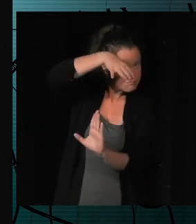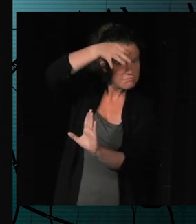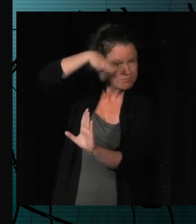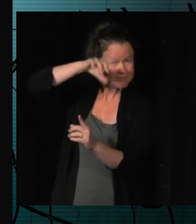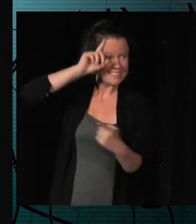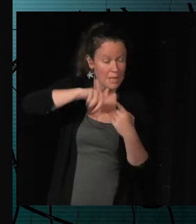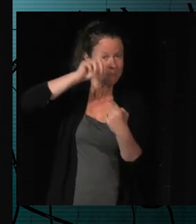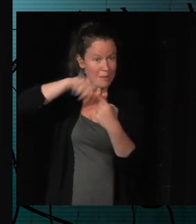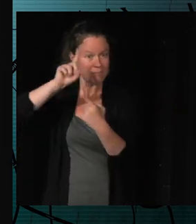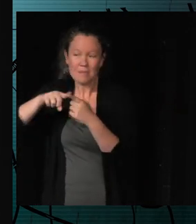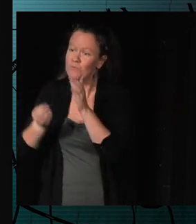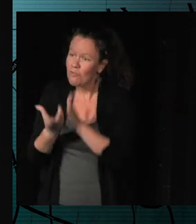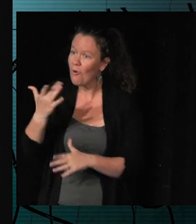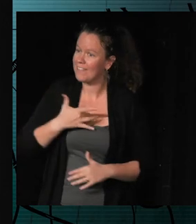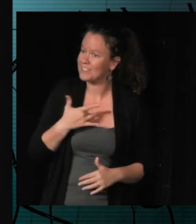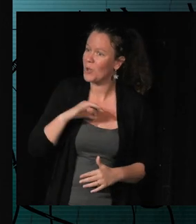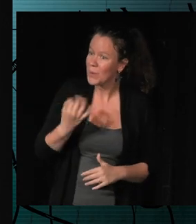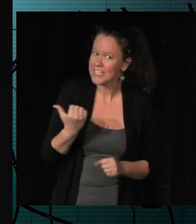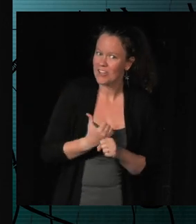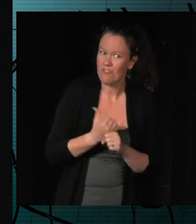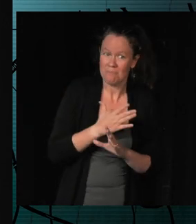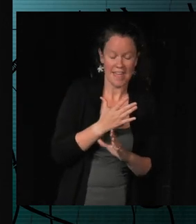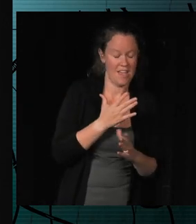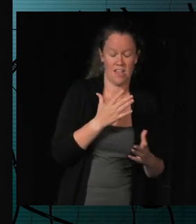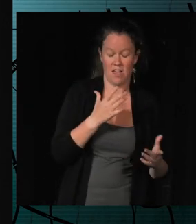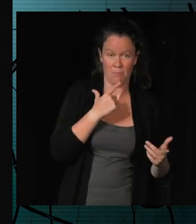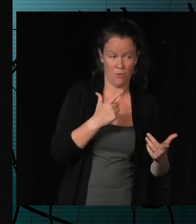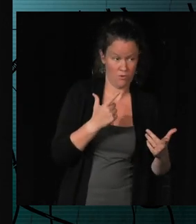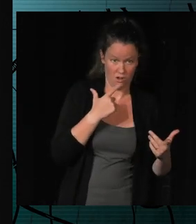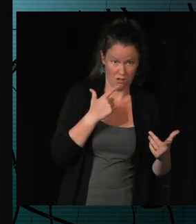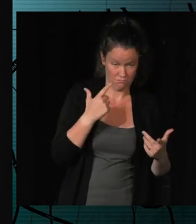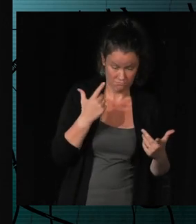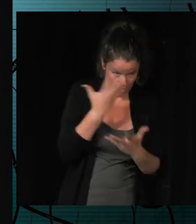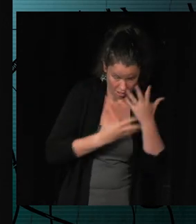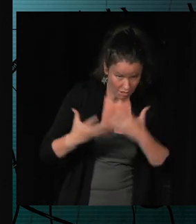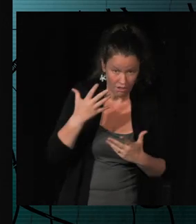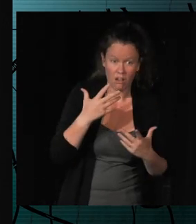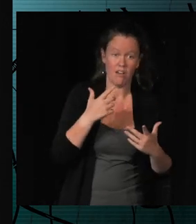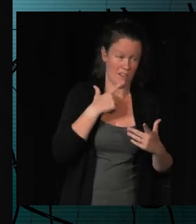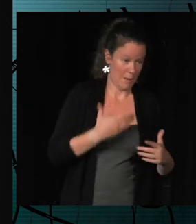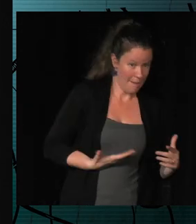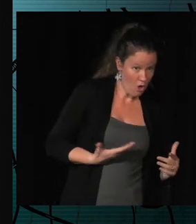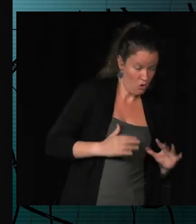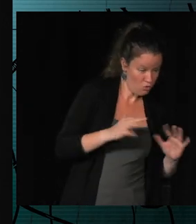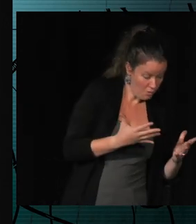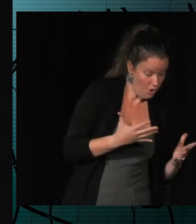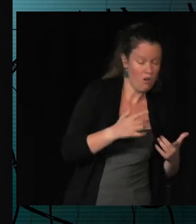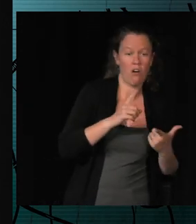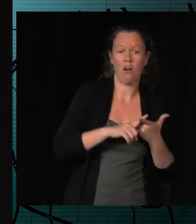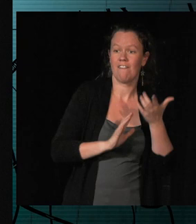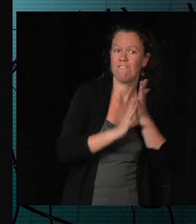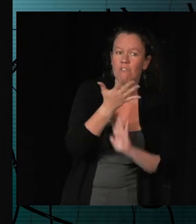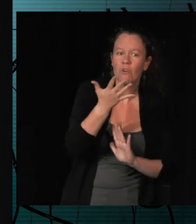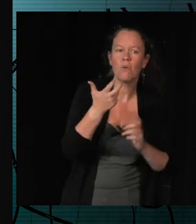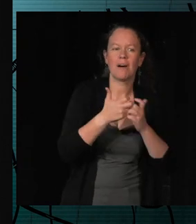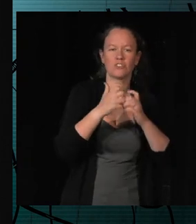passionnante mais en fait qui au bout d'un moment se mange les unes les autres donc il y a la maternité il y a la ville fantôme avec histoire du feu qui est passionnante he le feu le feu qui continue de